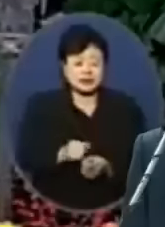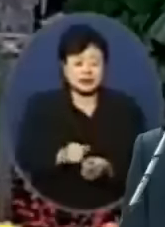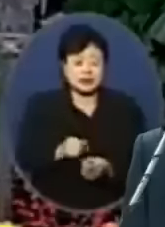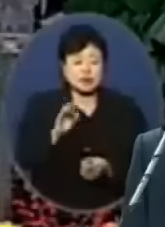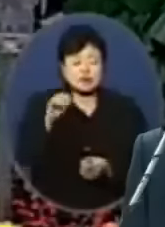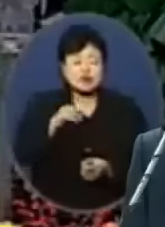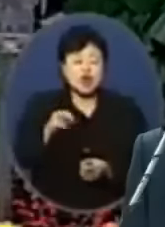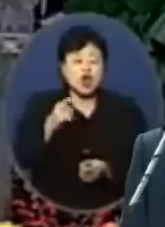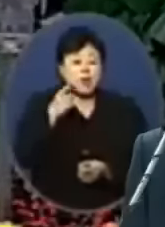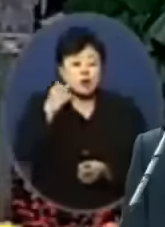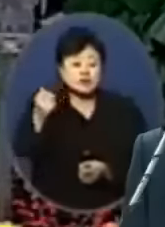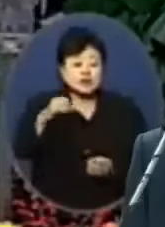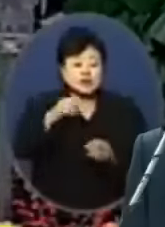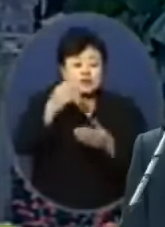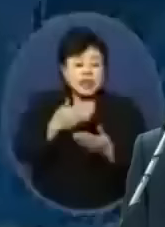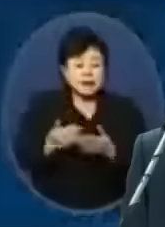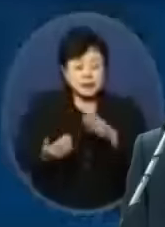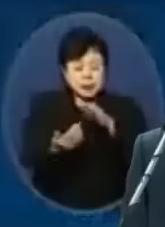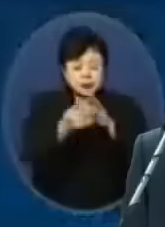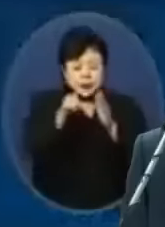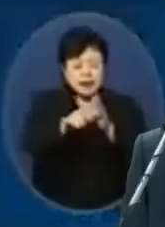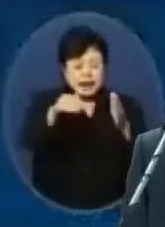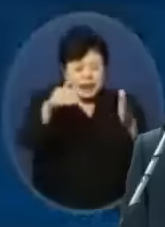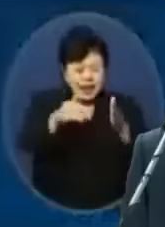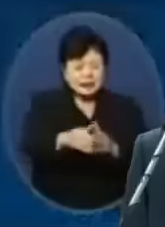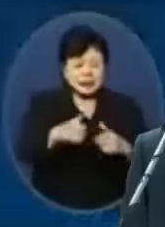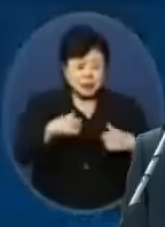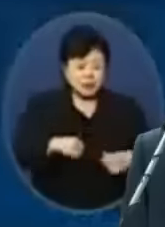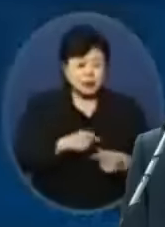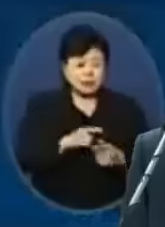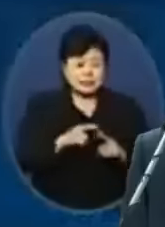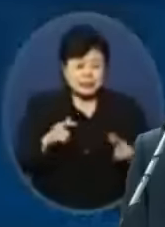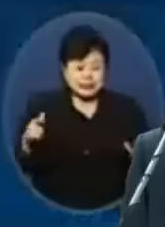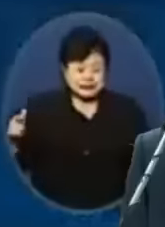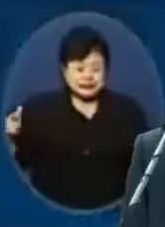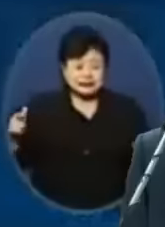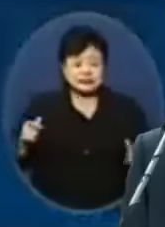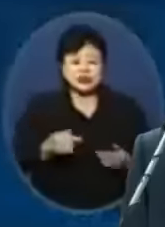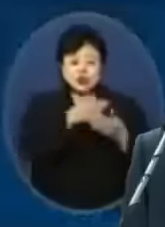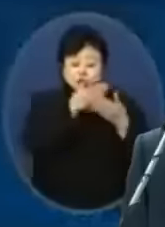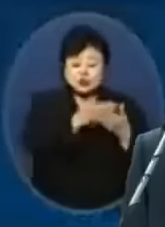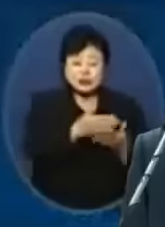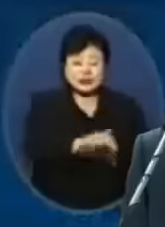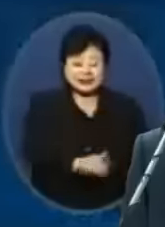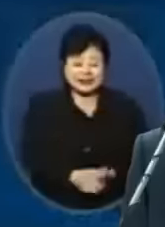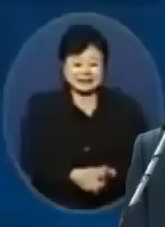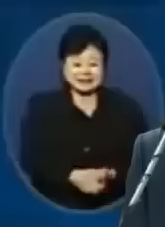뮬러 목사님은 응답이 이루어질 때까지 절대 포기하지 않는 게 중요하다.